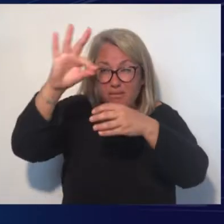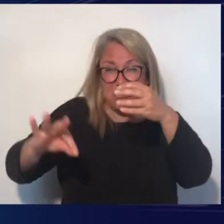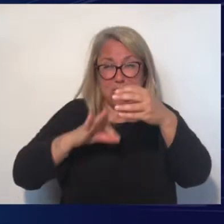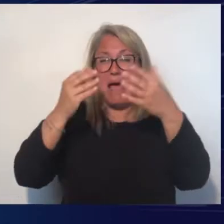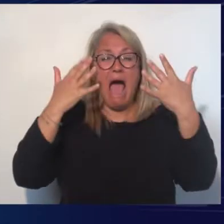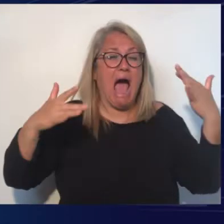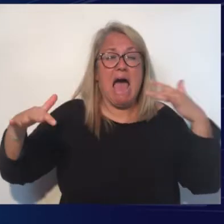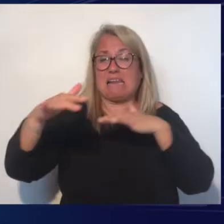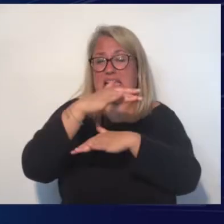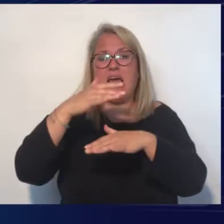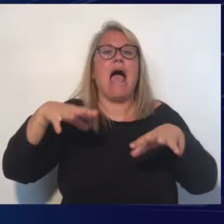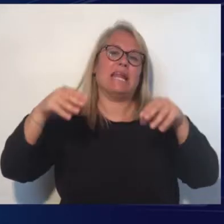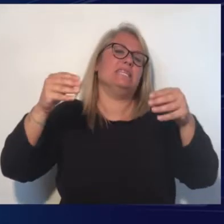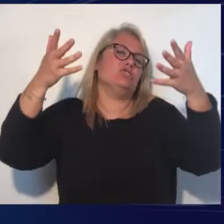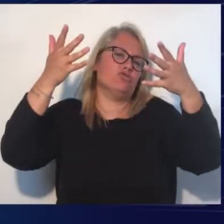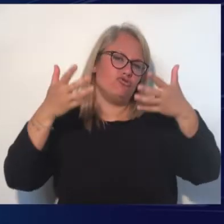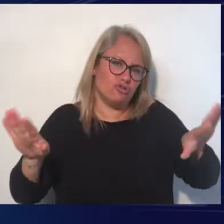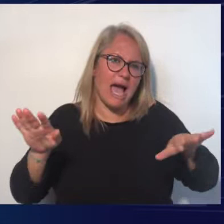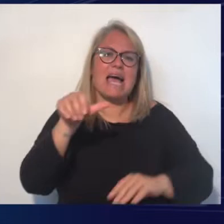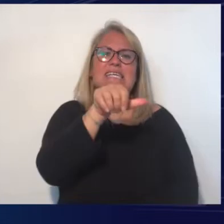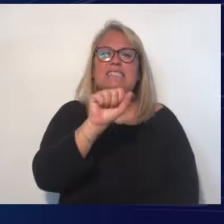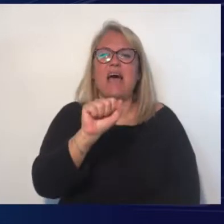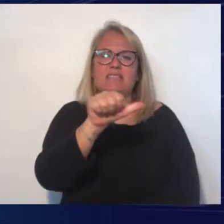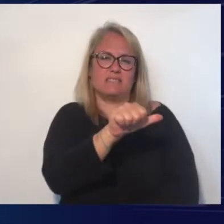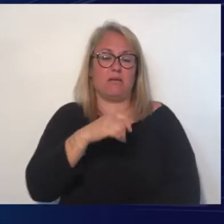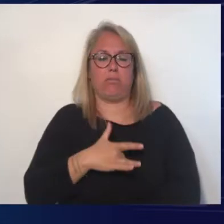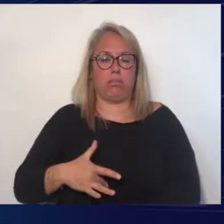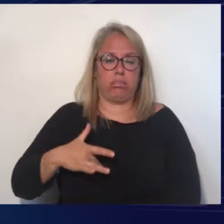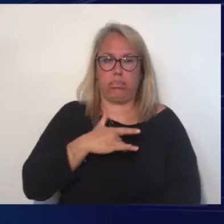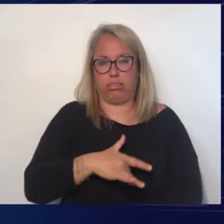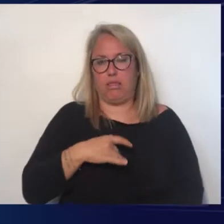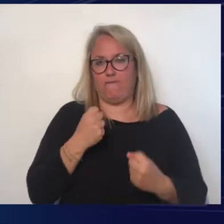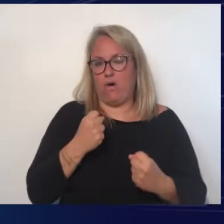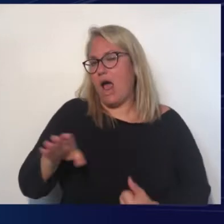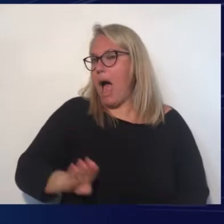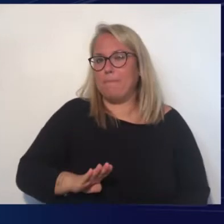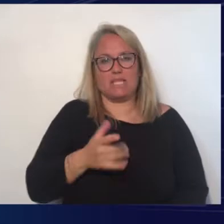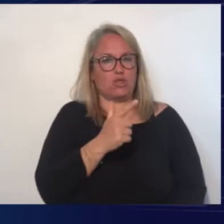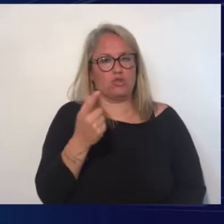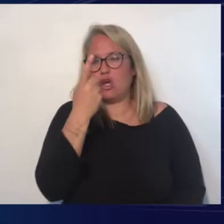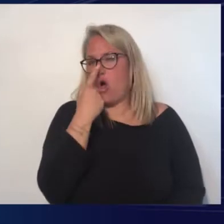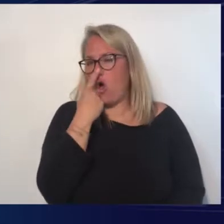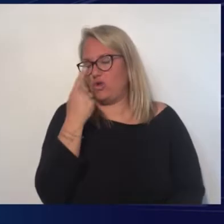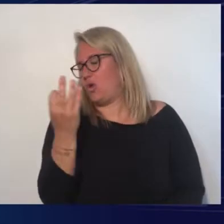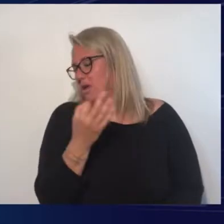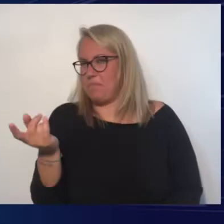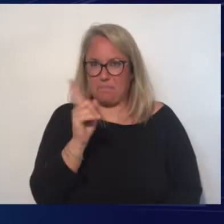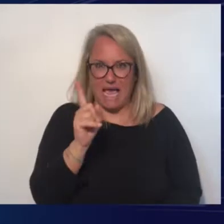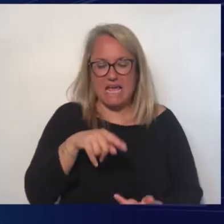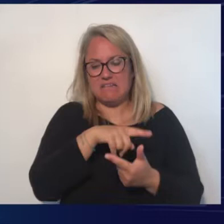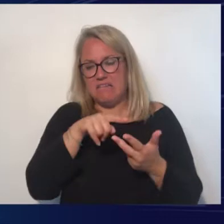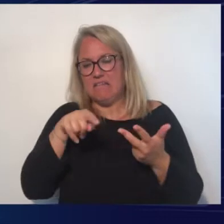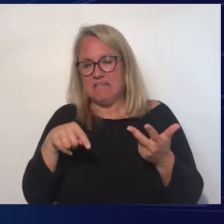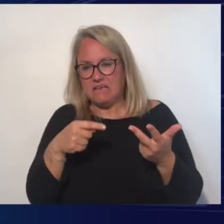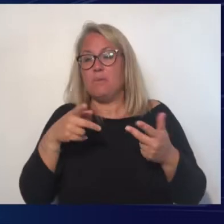Mi dicono che all'inizio, già per la sindrome di adattamento allo spazio, hanno poco appetito perché gli odori sono sgradevoli. Ma